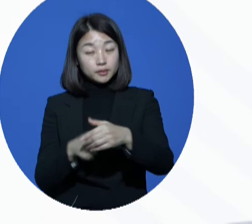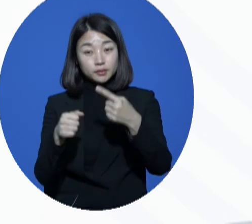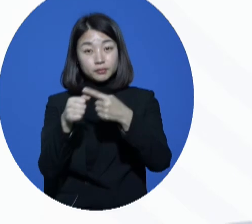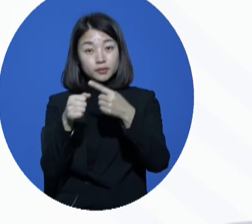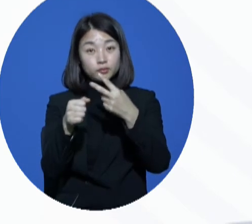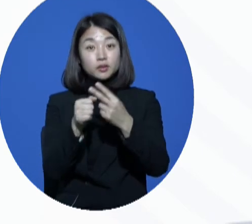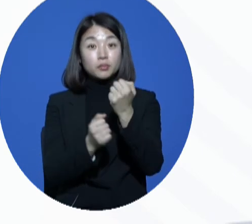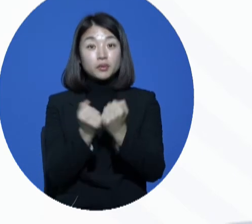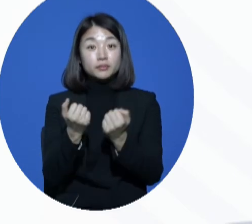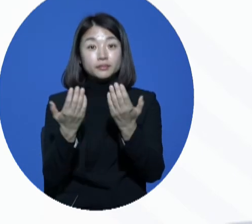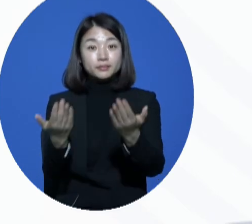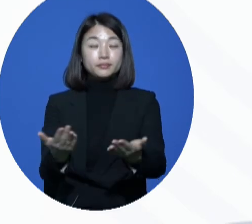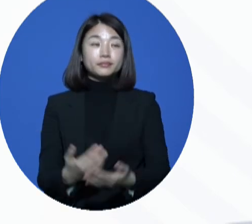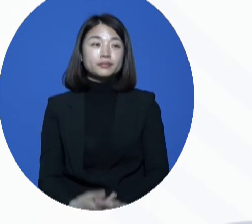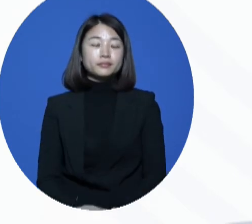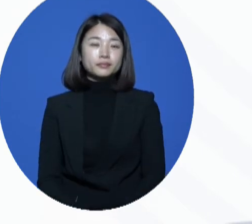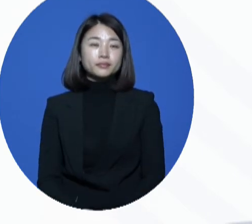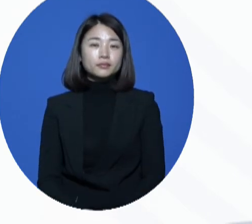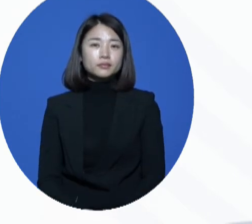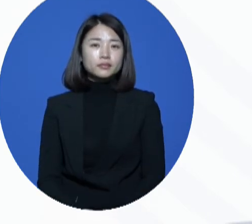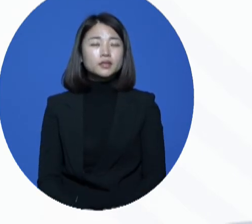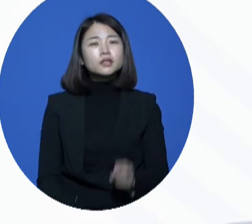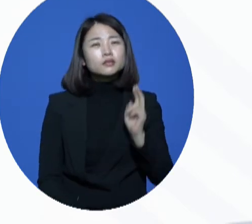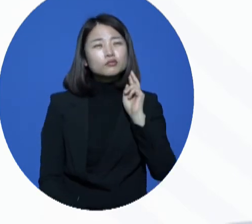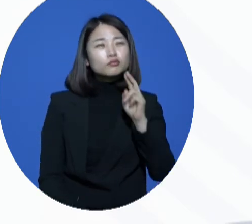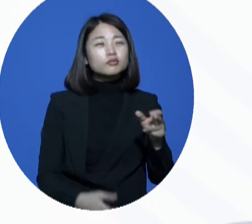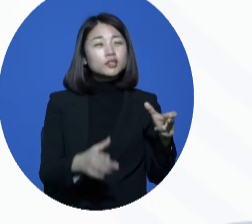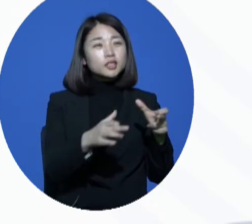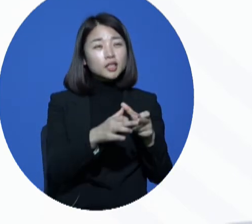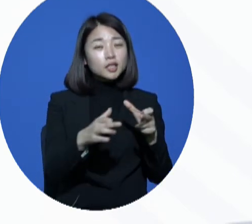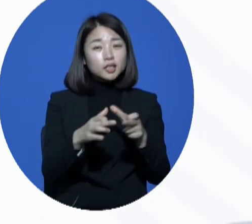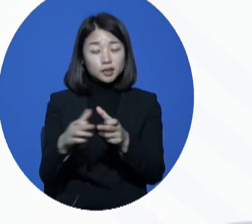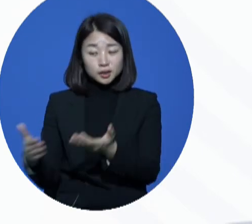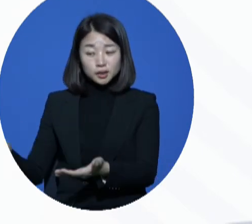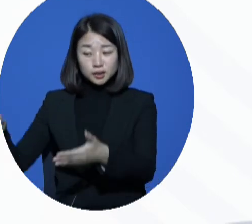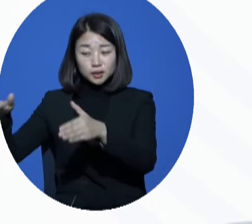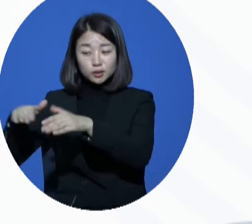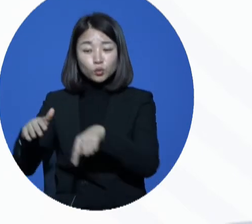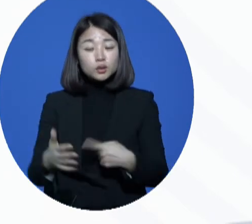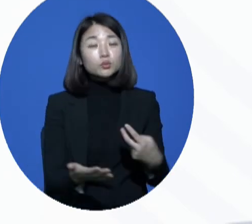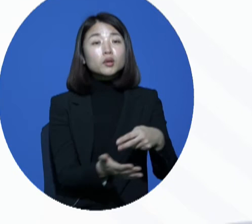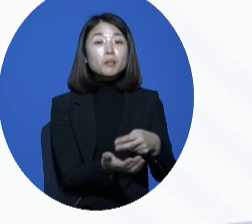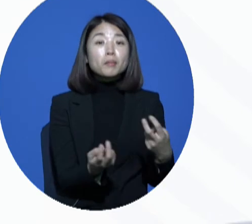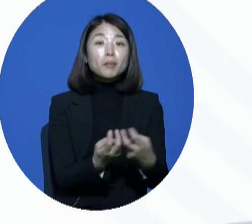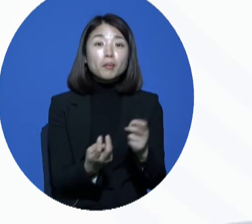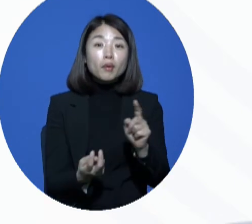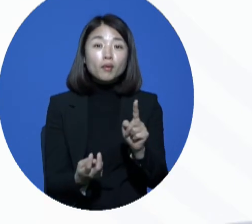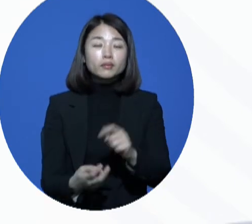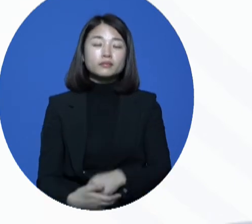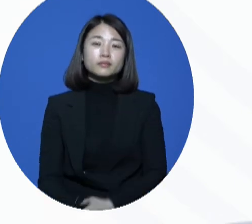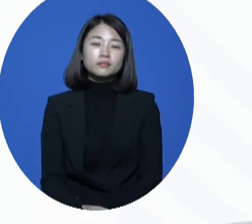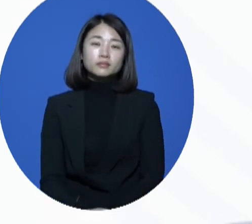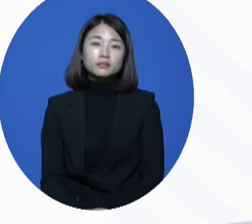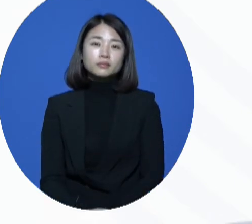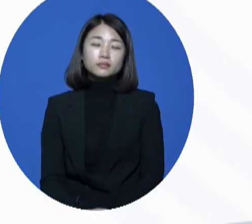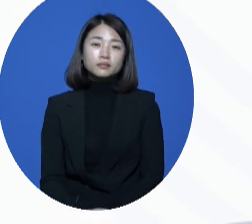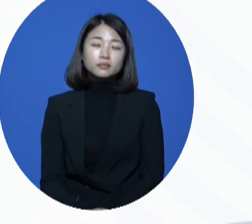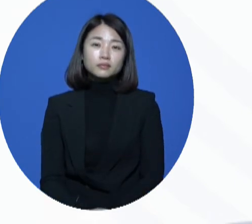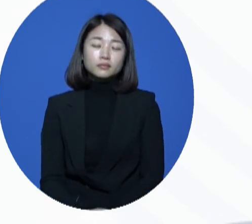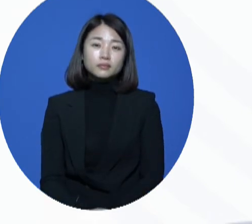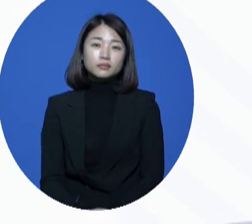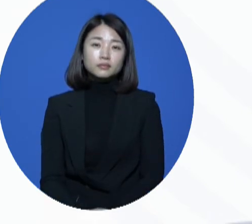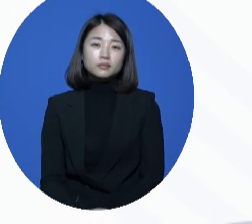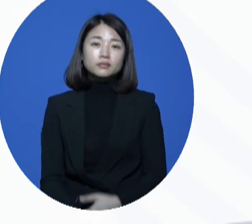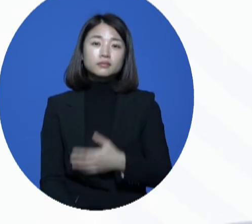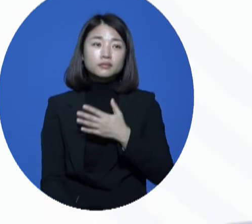공유하고 싶습니다. 먼저 중증 장애인의 탈시설 권리인데요. 가장 탈시설 문제에 있어서